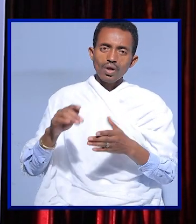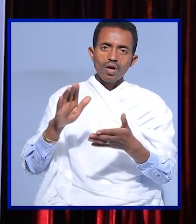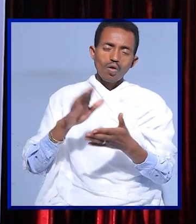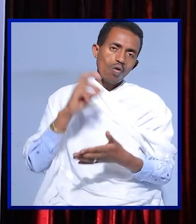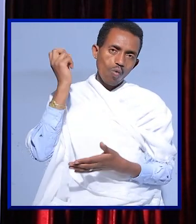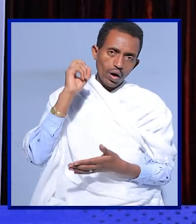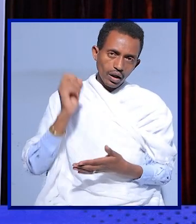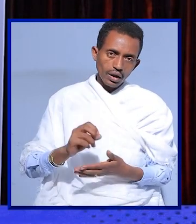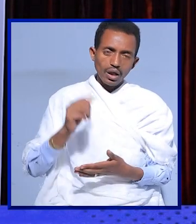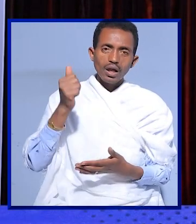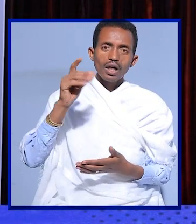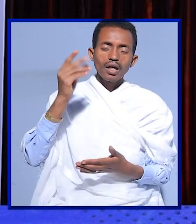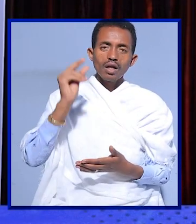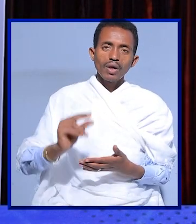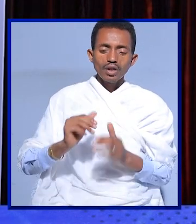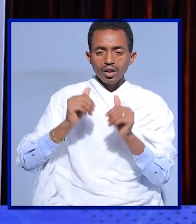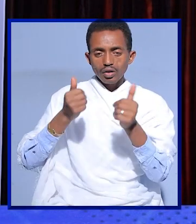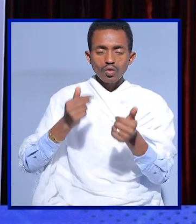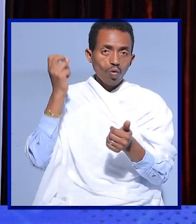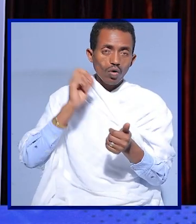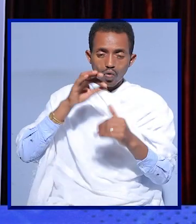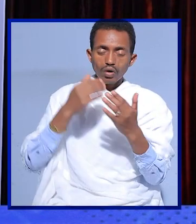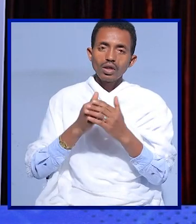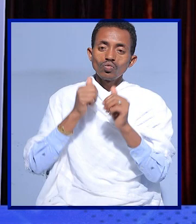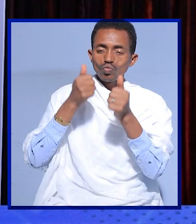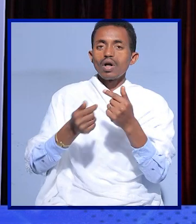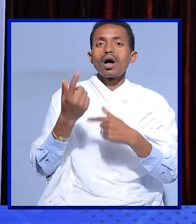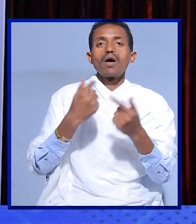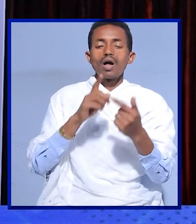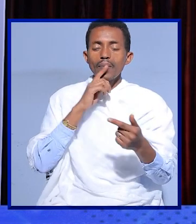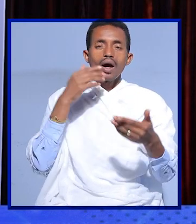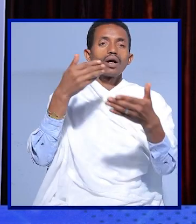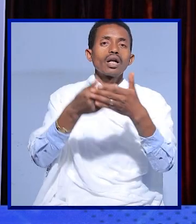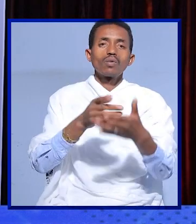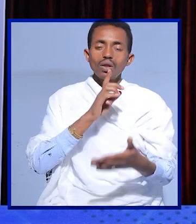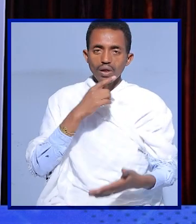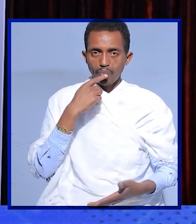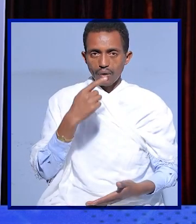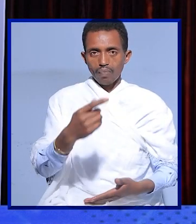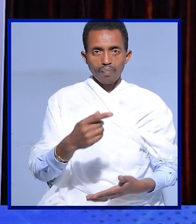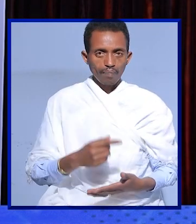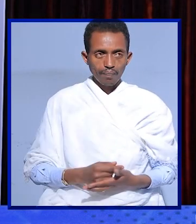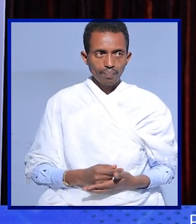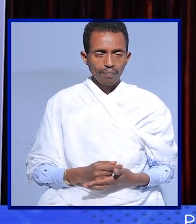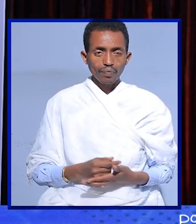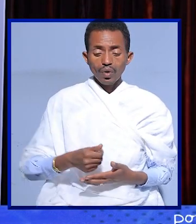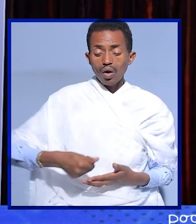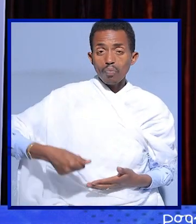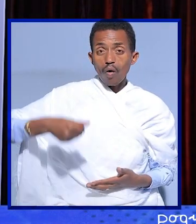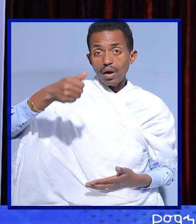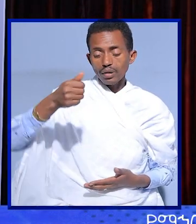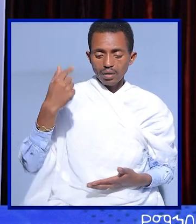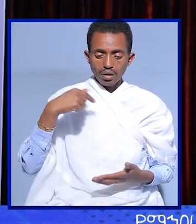እጣን፣ ከርቤ፣ የእጅ መንሻ ጋዳ አመጡለት፣ አቀረቡለት ይለናል። እንግዲህ